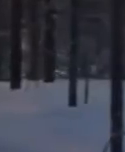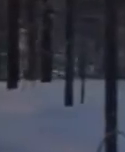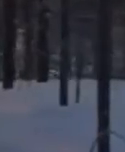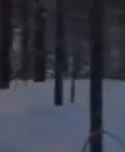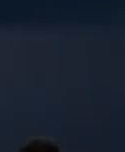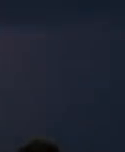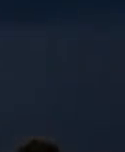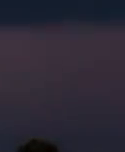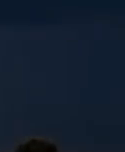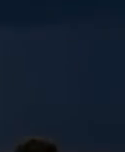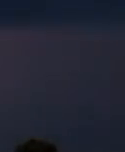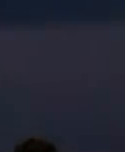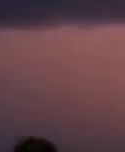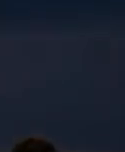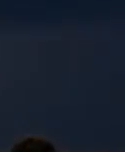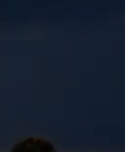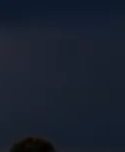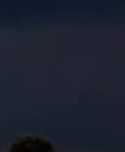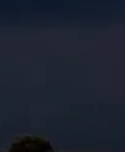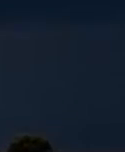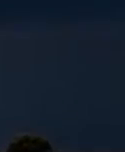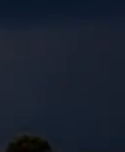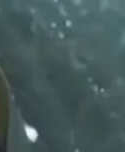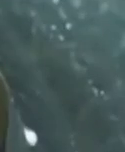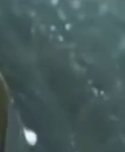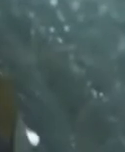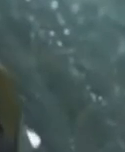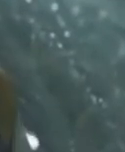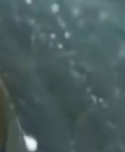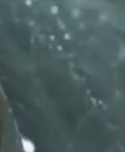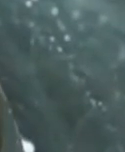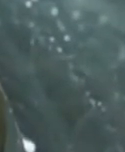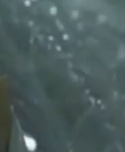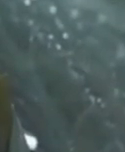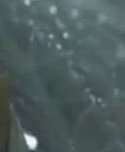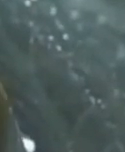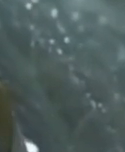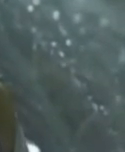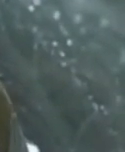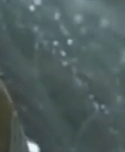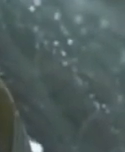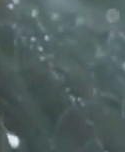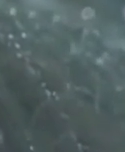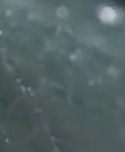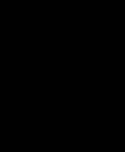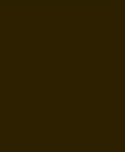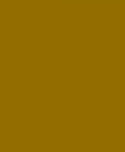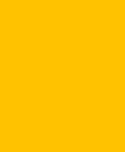Noma simo selitulu senjani, EMTN Business ikhona kusita ibhizinisi yakho.